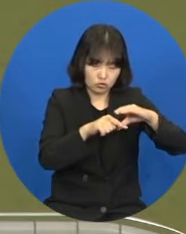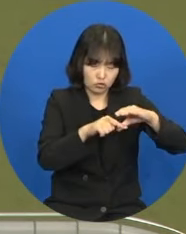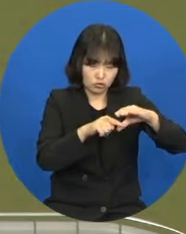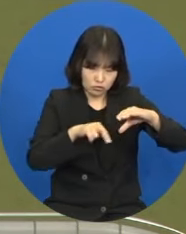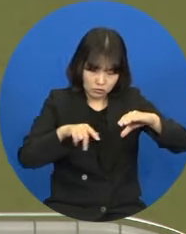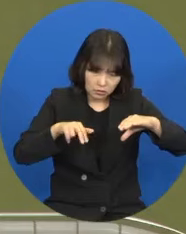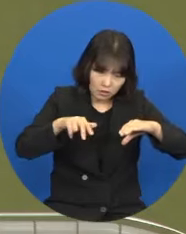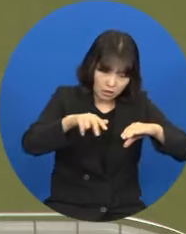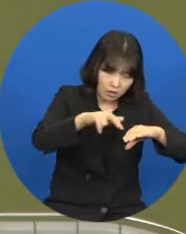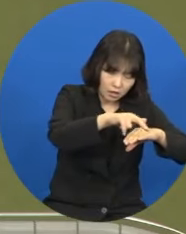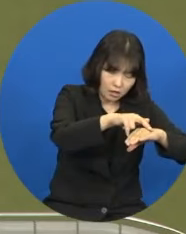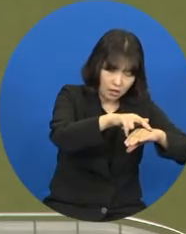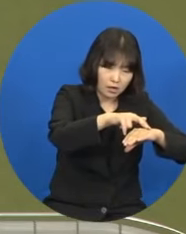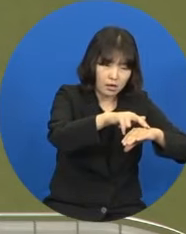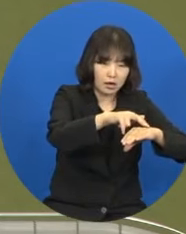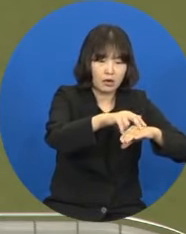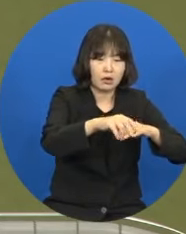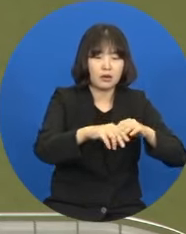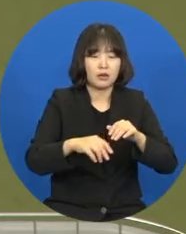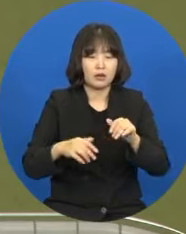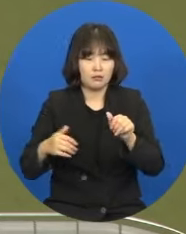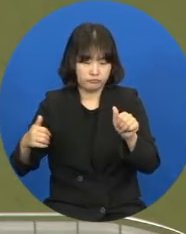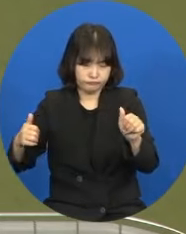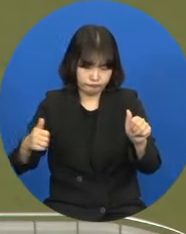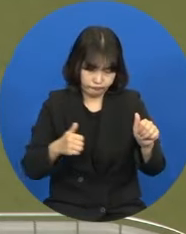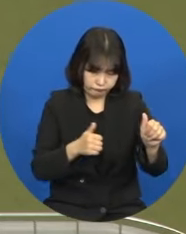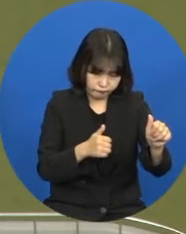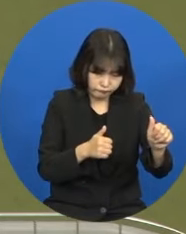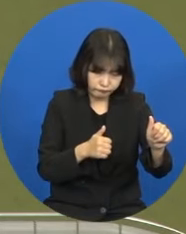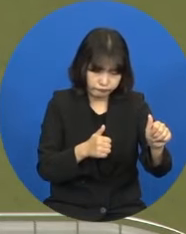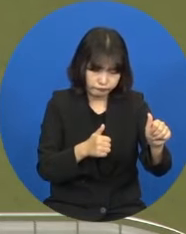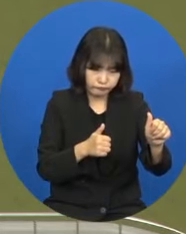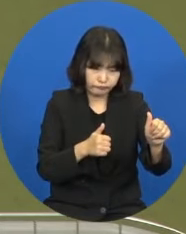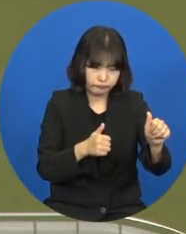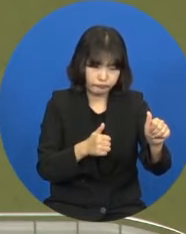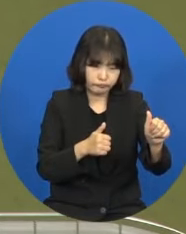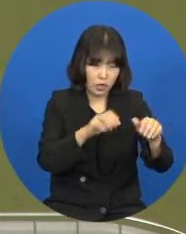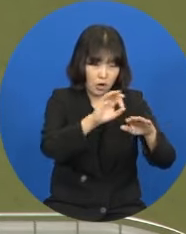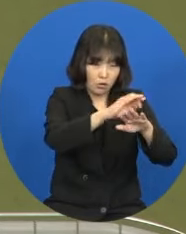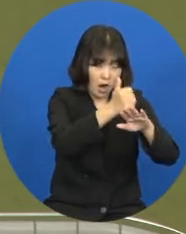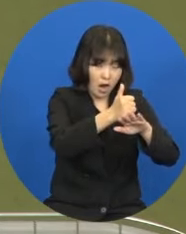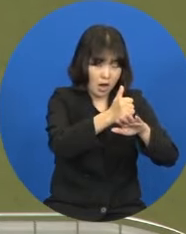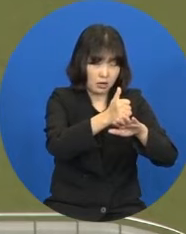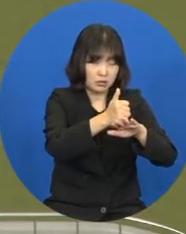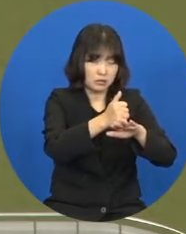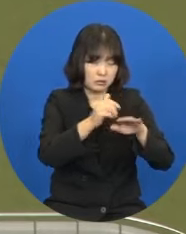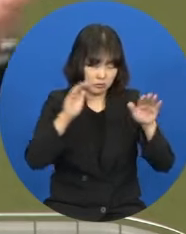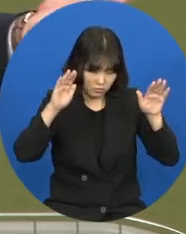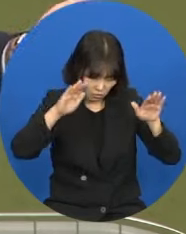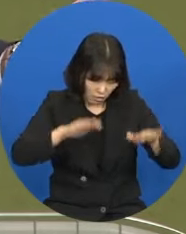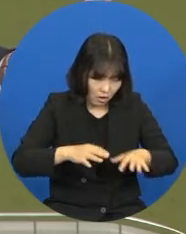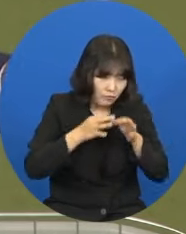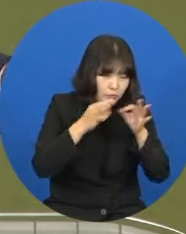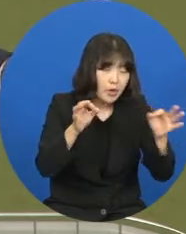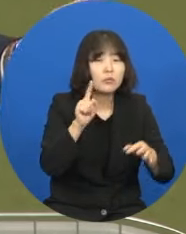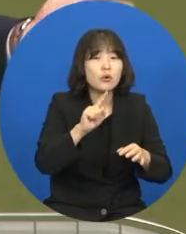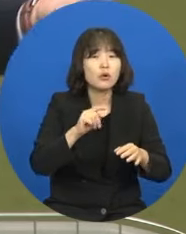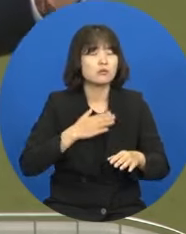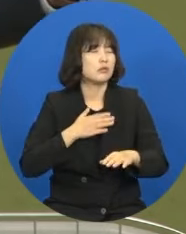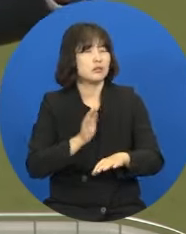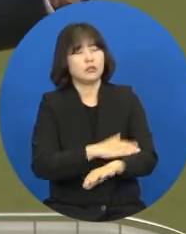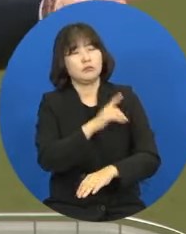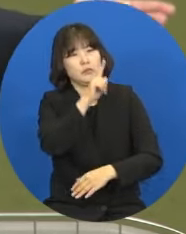둔 상황에서 나가서 사울의 왕이시요 절을 한 다음에 외치죠 뭘 외치면 저는 잘못한 것이